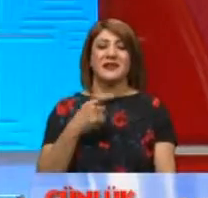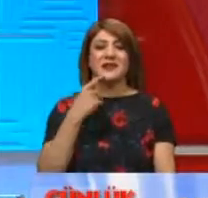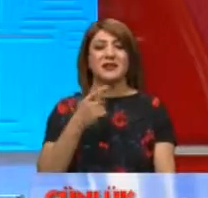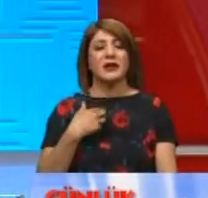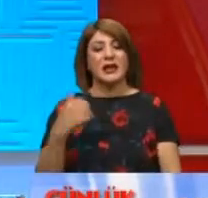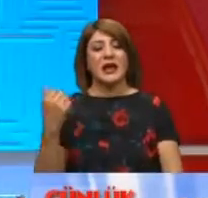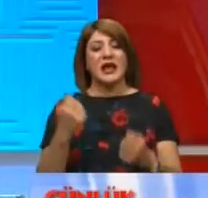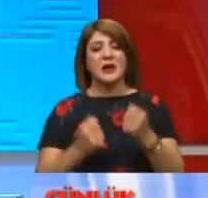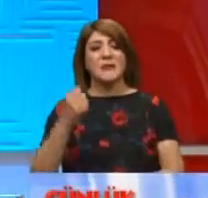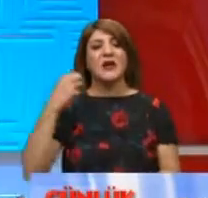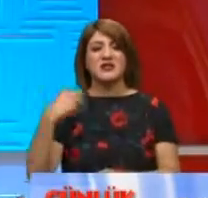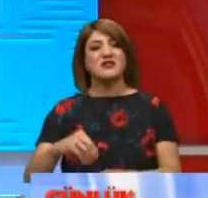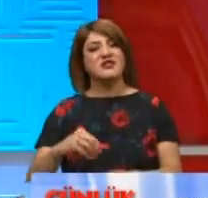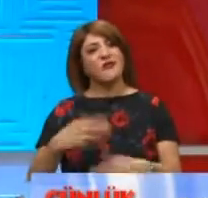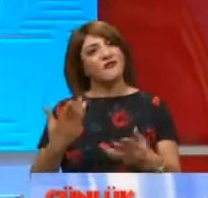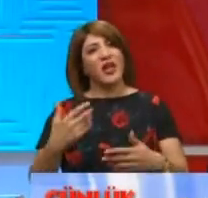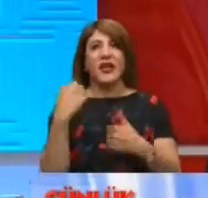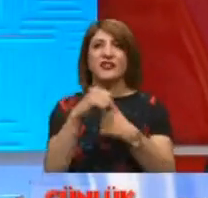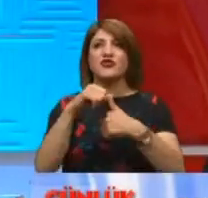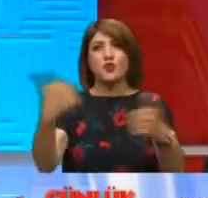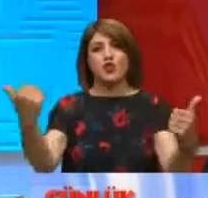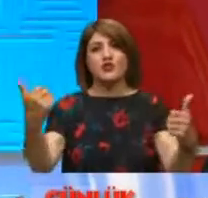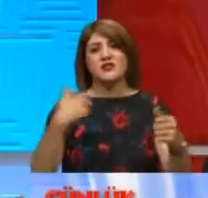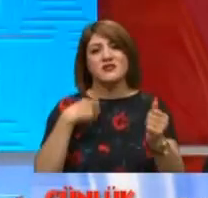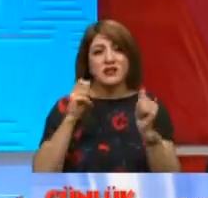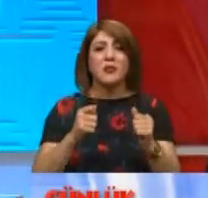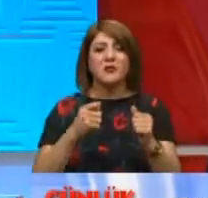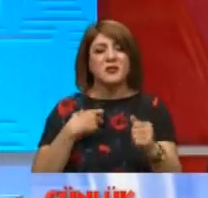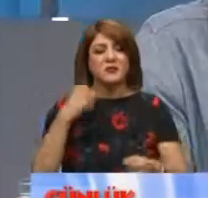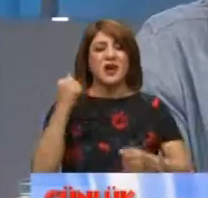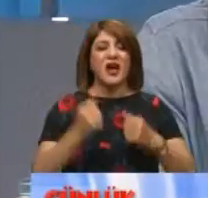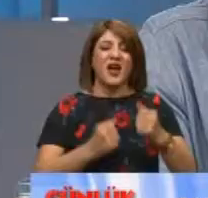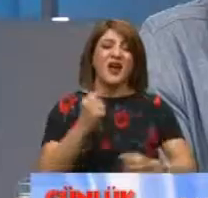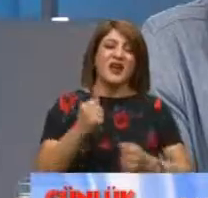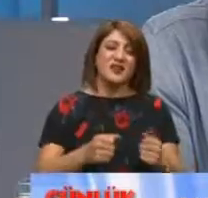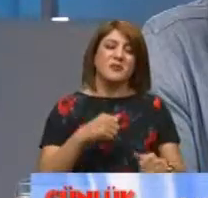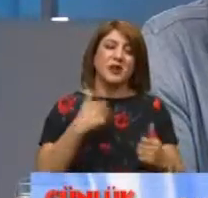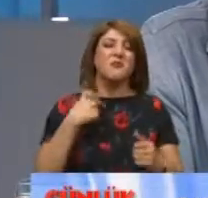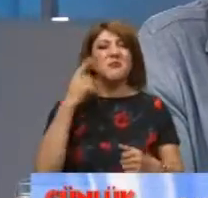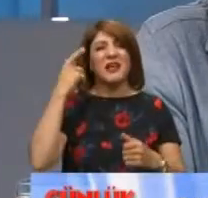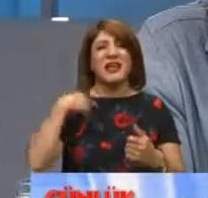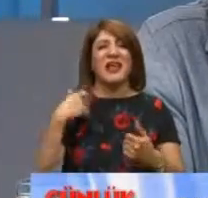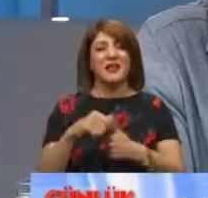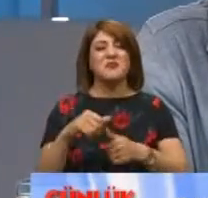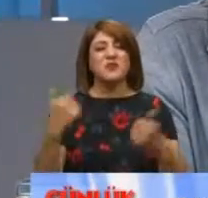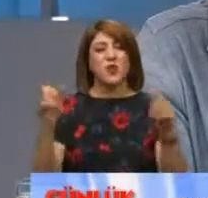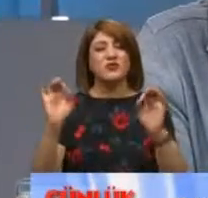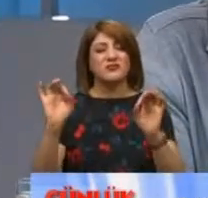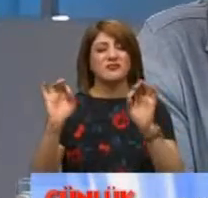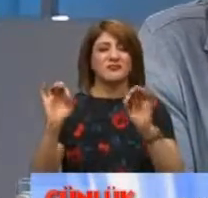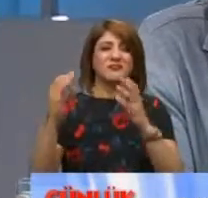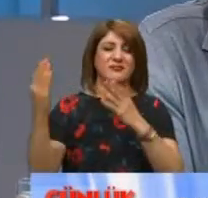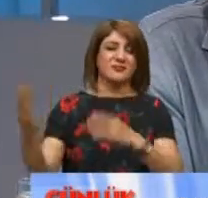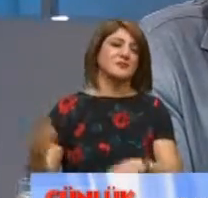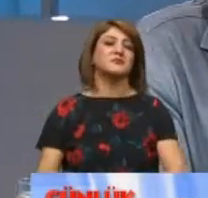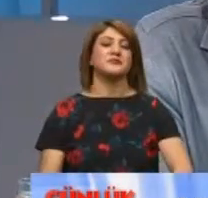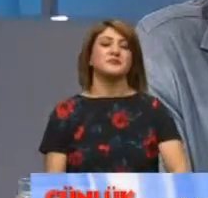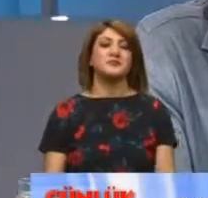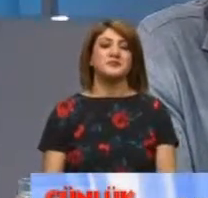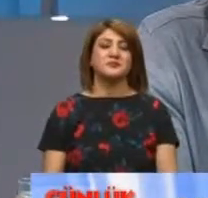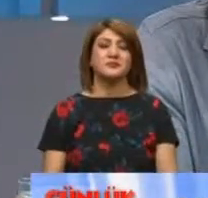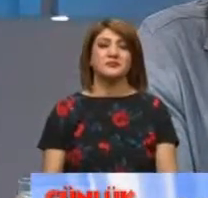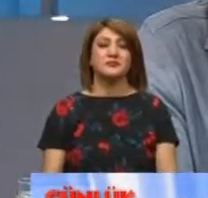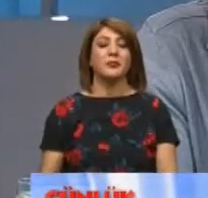arabayı satacağım ya da eşi boşayacağım. Ben arabayı satayım demiş. Bence eşi de boşamıştır o ya. Yani sorun arabada değil. Evet.